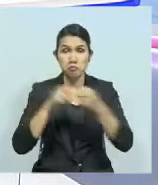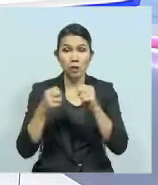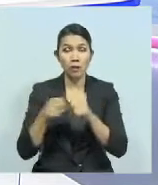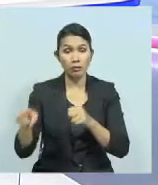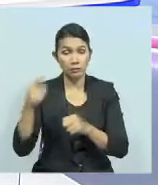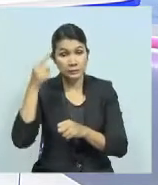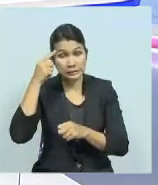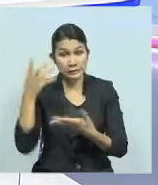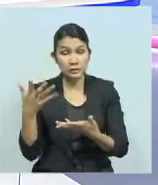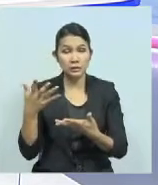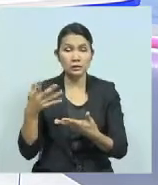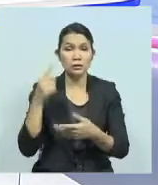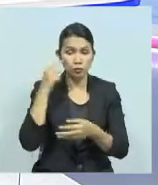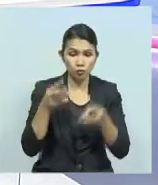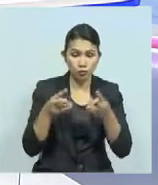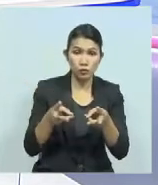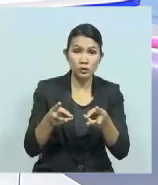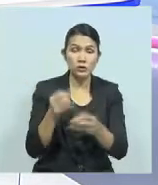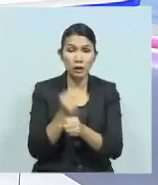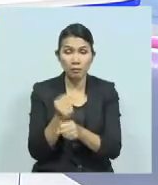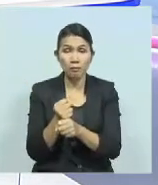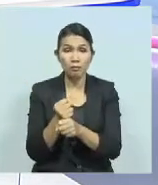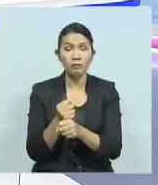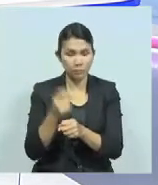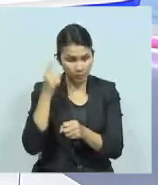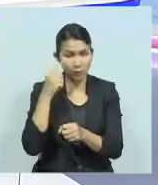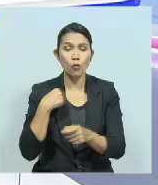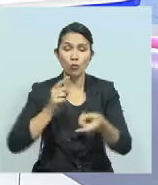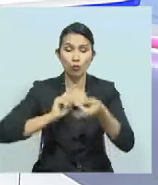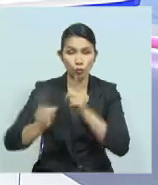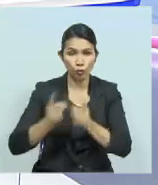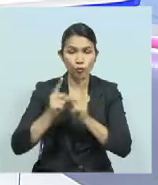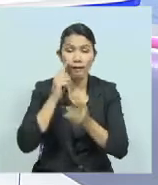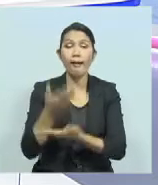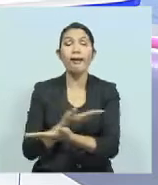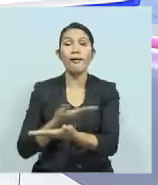ๆลูกเรามีความคิดหรือว่ามีแนวทางการปฏิบัติอย่างไรซึ่งถือว่าเป็นการพูดคุยแลกเปลี่ยนกันนะคะ